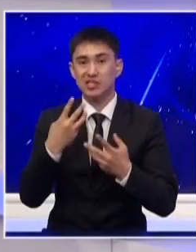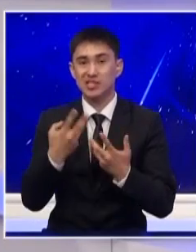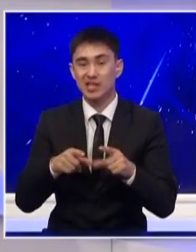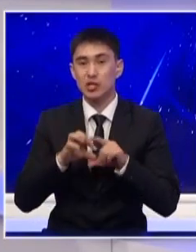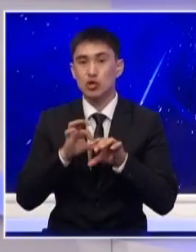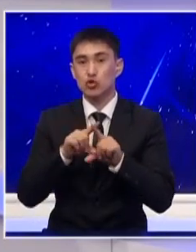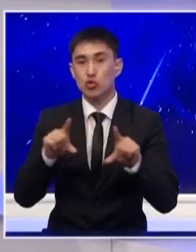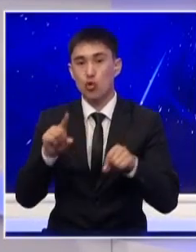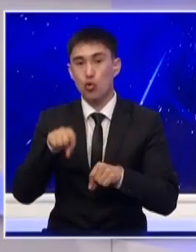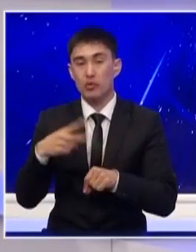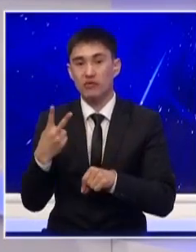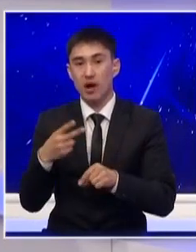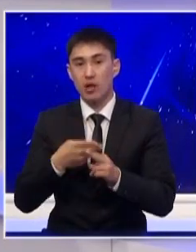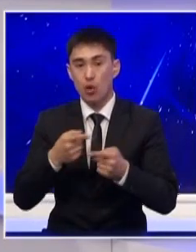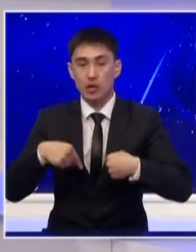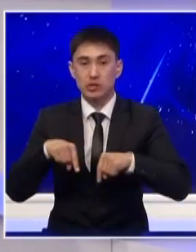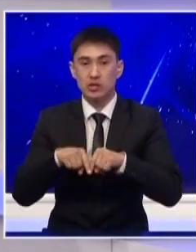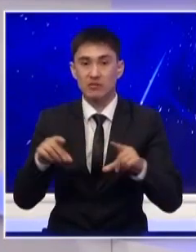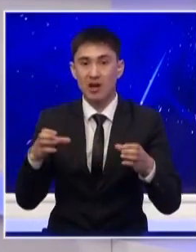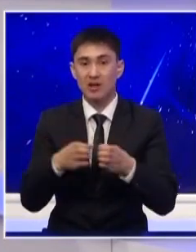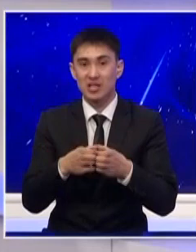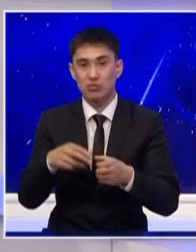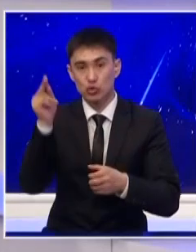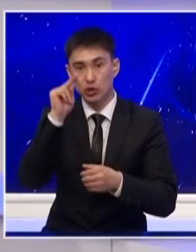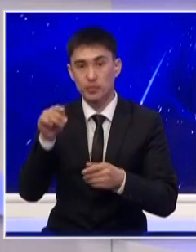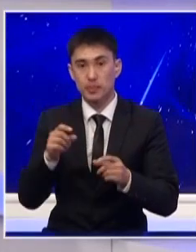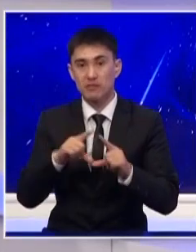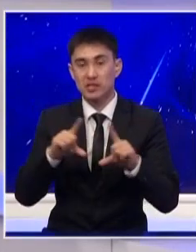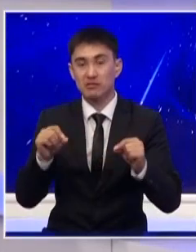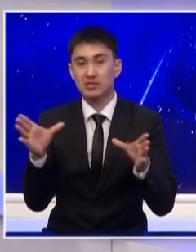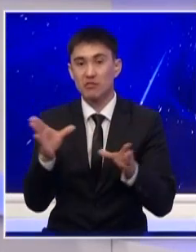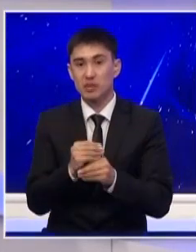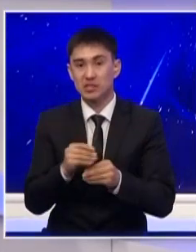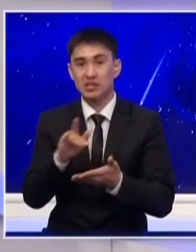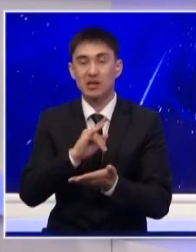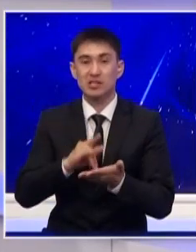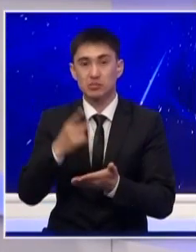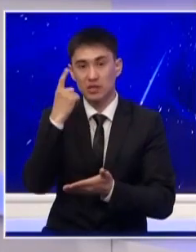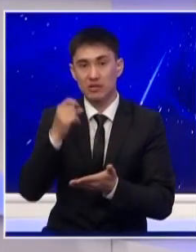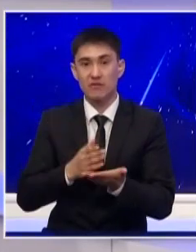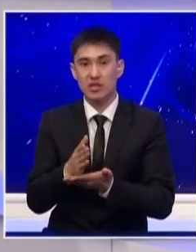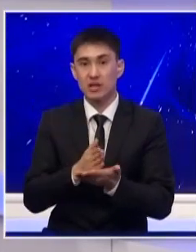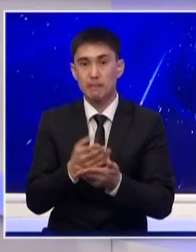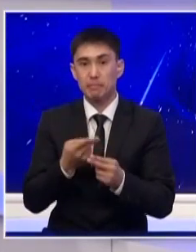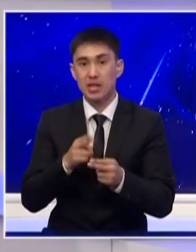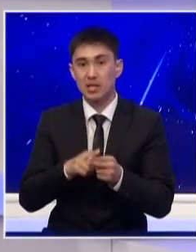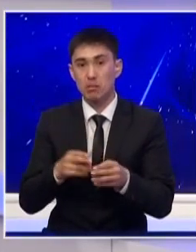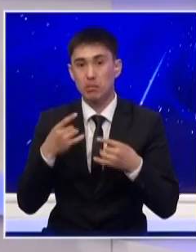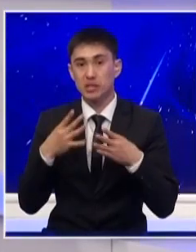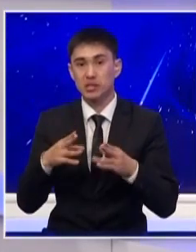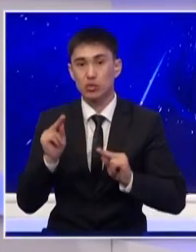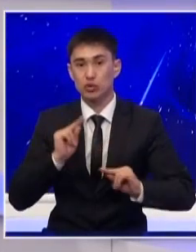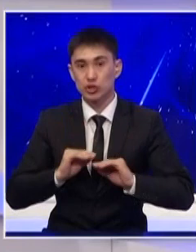средней школе номер 2. Оно организовано коллективом учебного заведения совместно с городским советом ветеранов. На этом